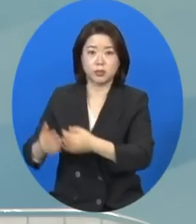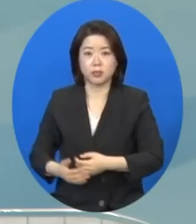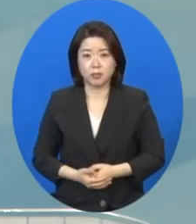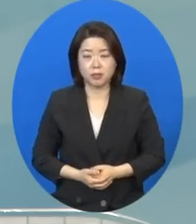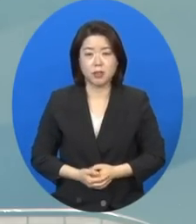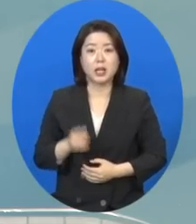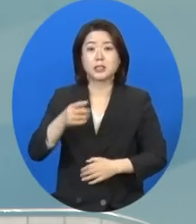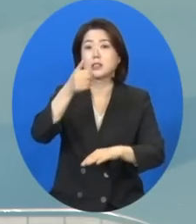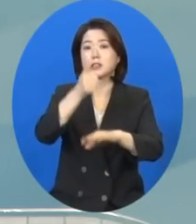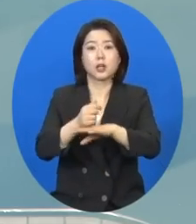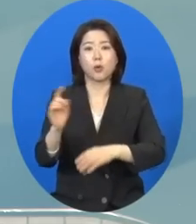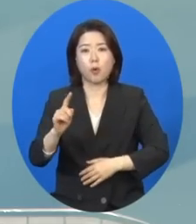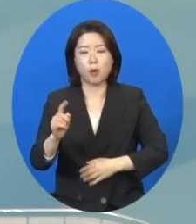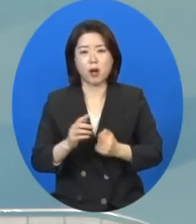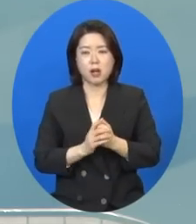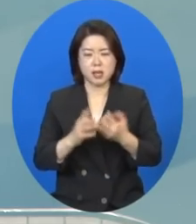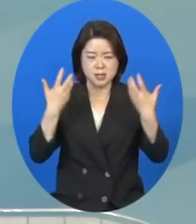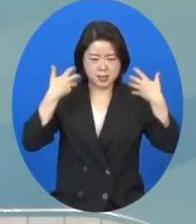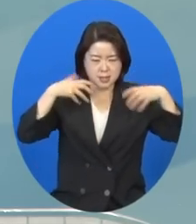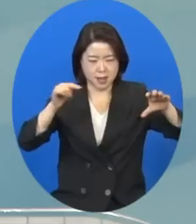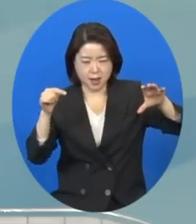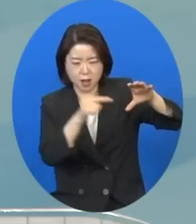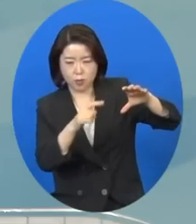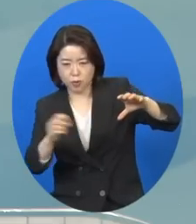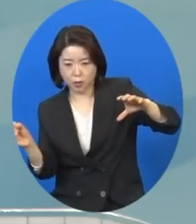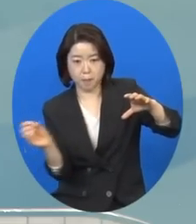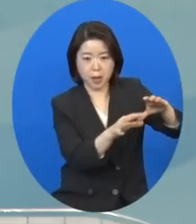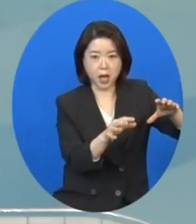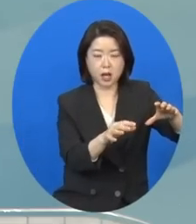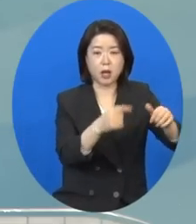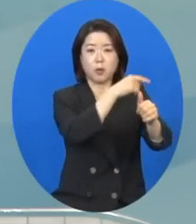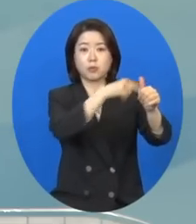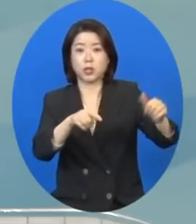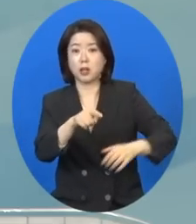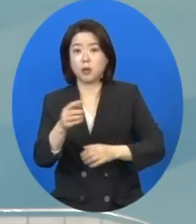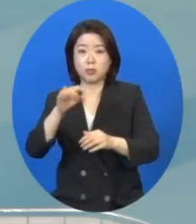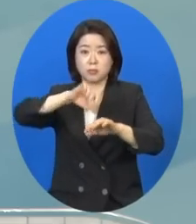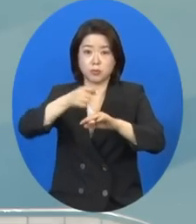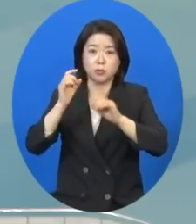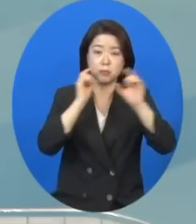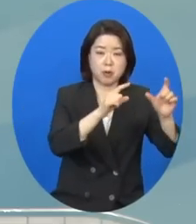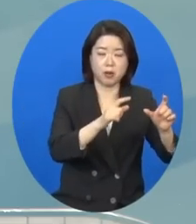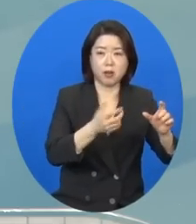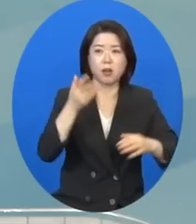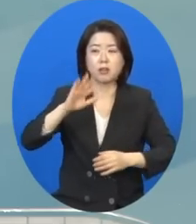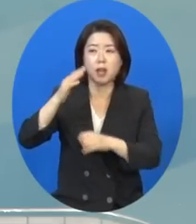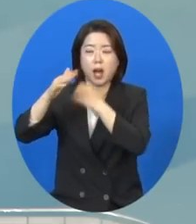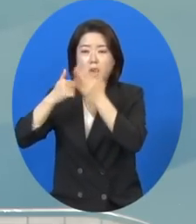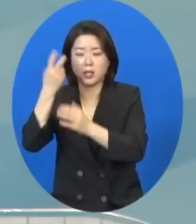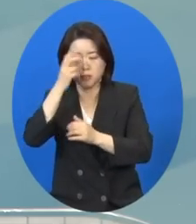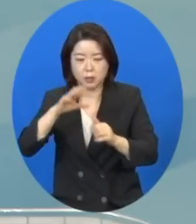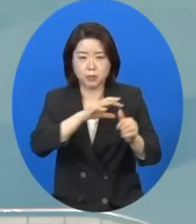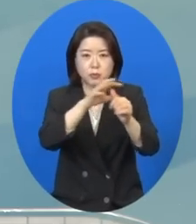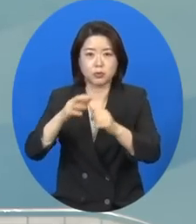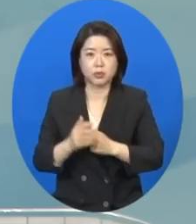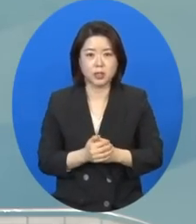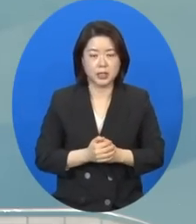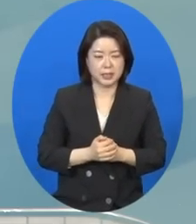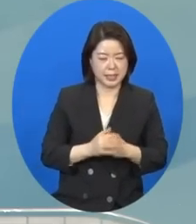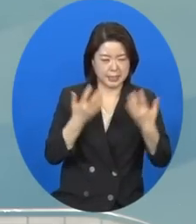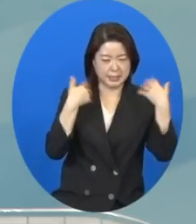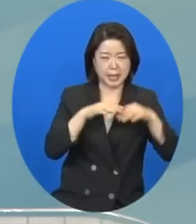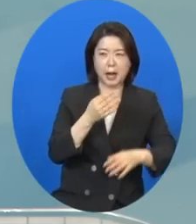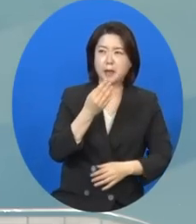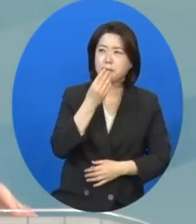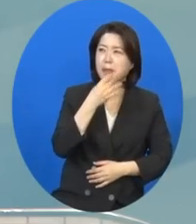그 결과는 뭐였냐면 사자굴에 던져지는 사형이었습니다 근데 하나님께서 그를 돌봐 주셨어요 마침 사자들의 입맛이